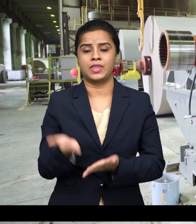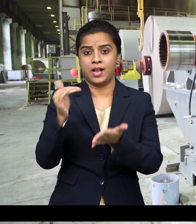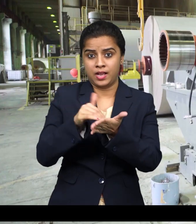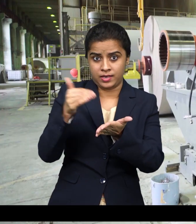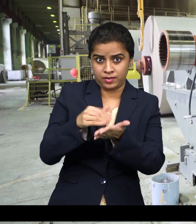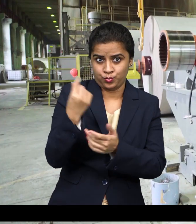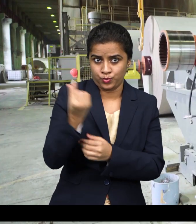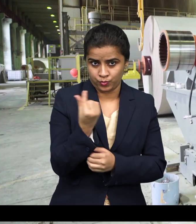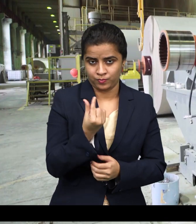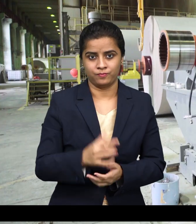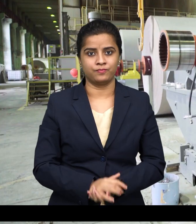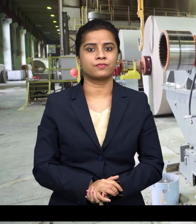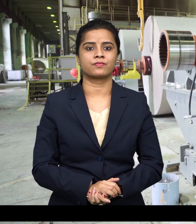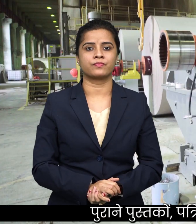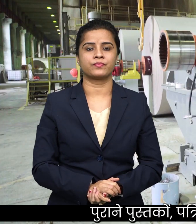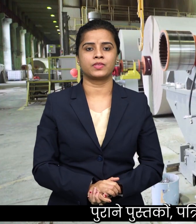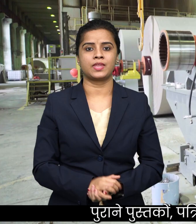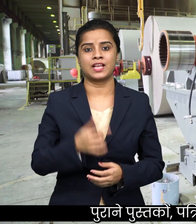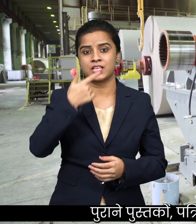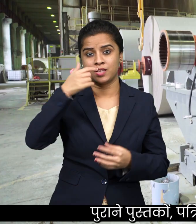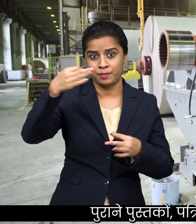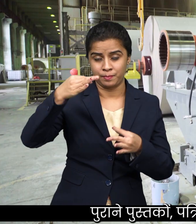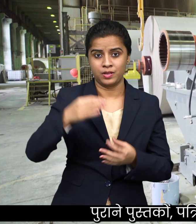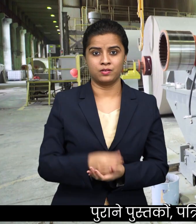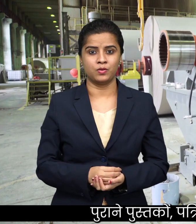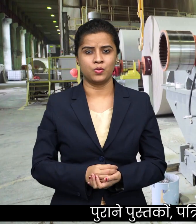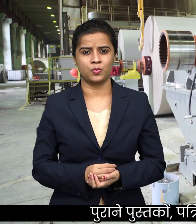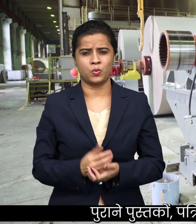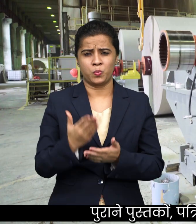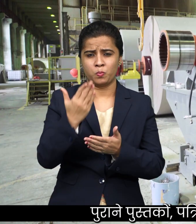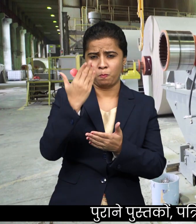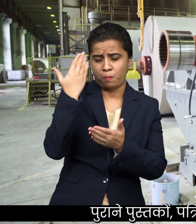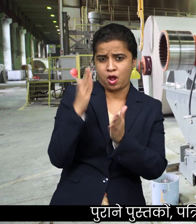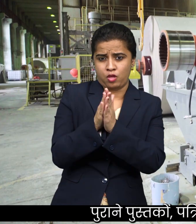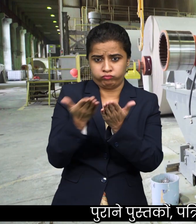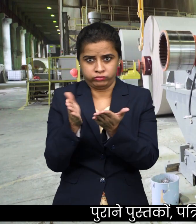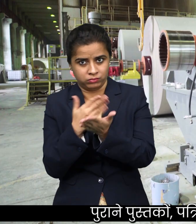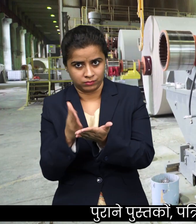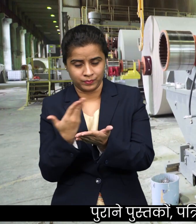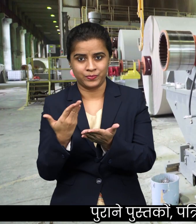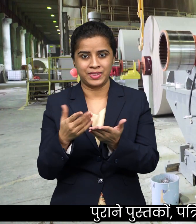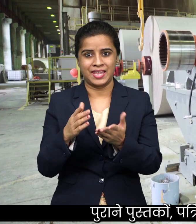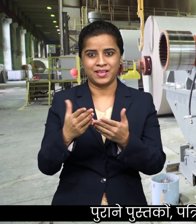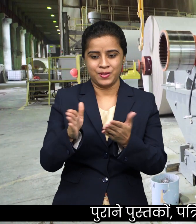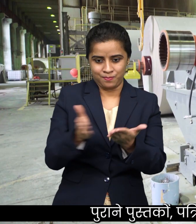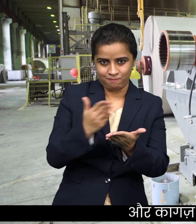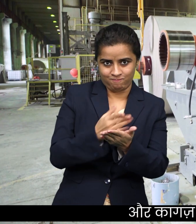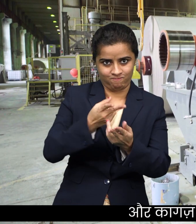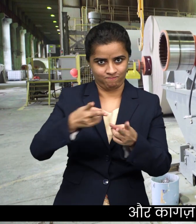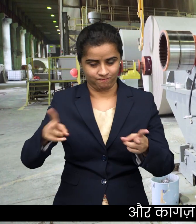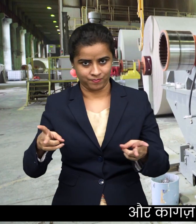अपशिष्टों का पुनर्चक्रण। पुराने पुस्तकों, पत्रिकाओं और अखबारों से कागज बनाया जाता